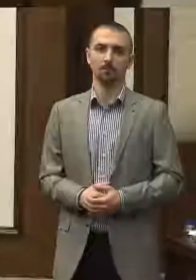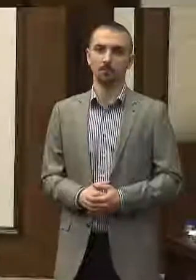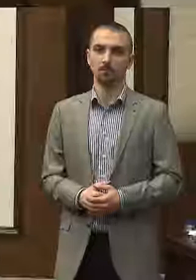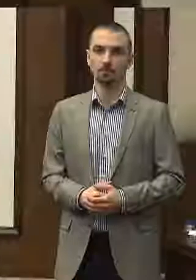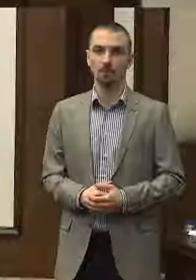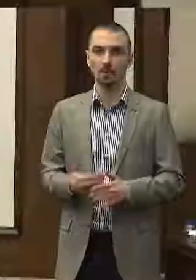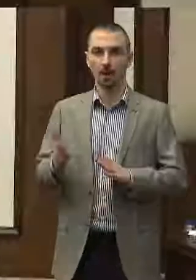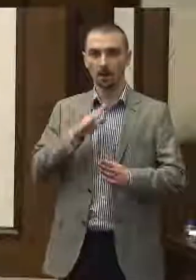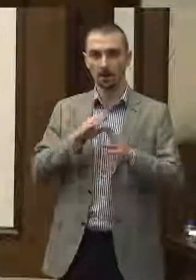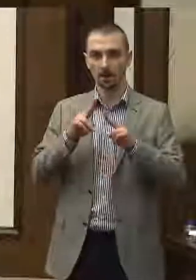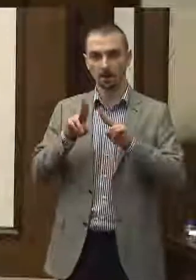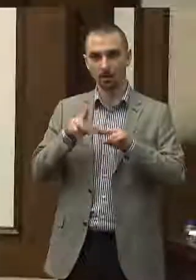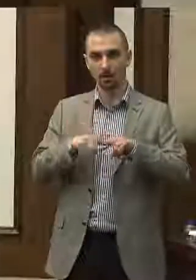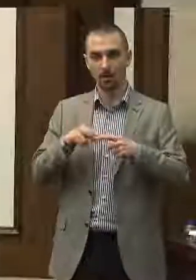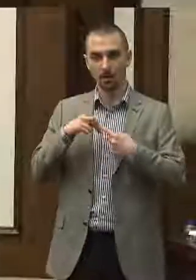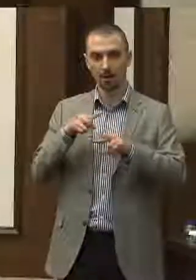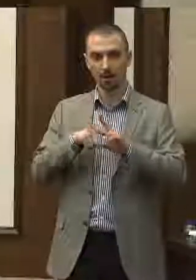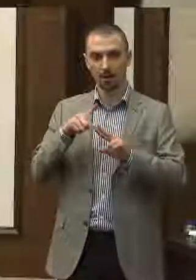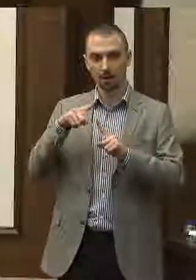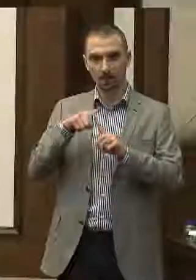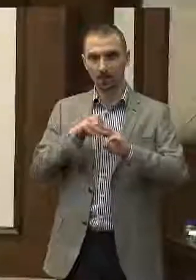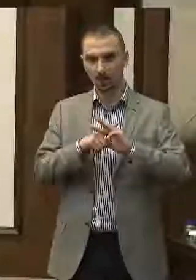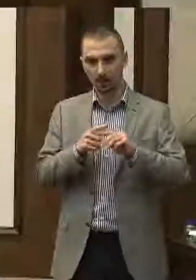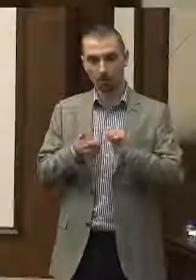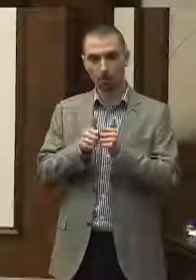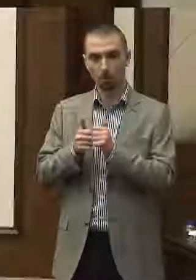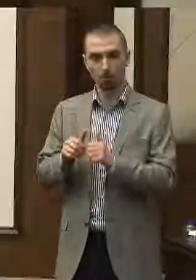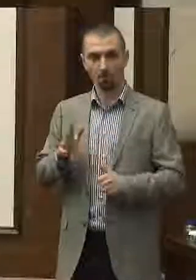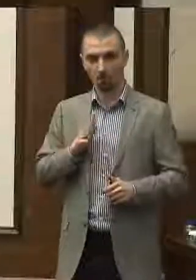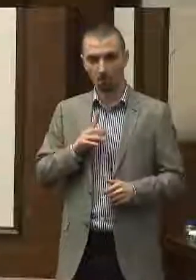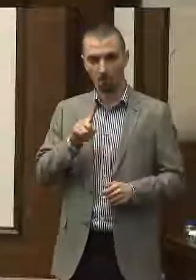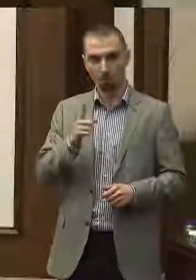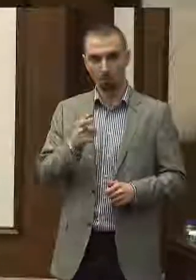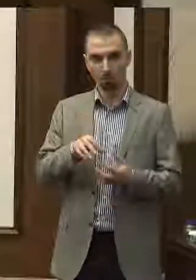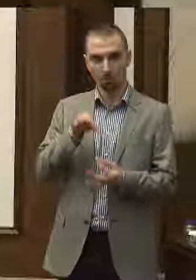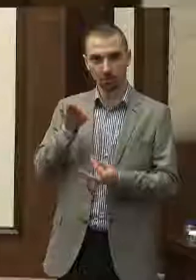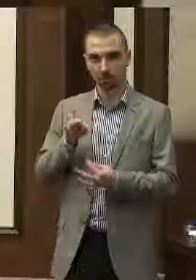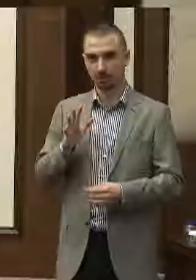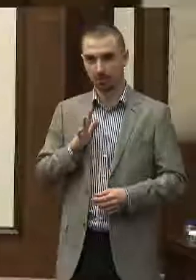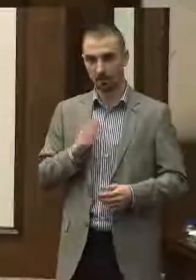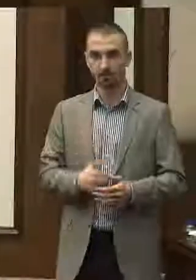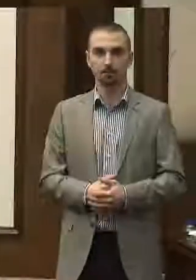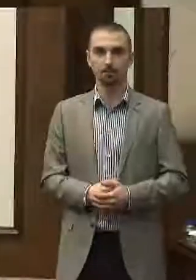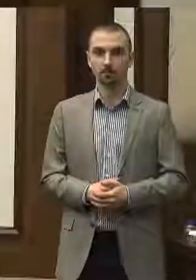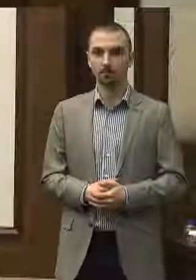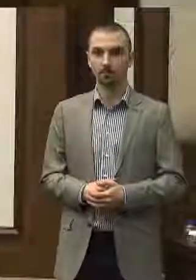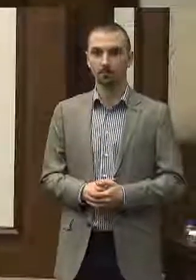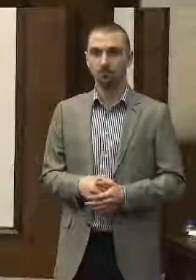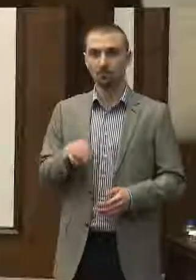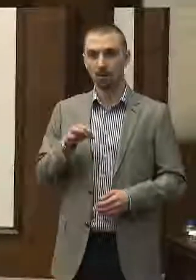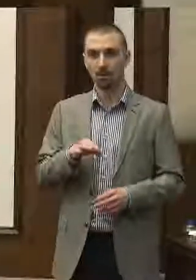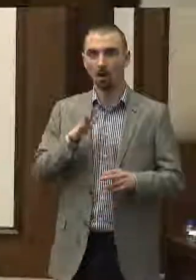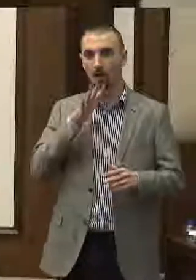Ayrıca karateye bağlı 19 tane sporcumuz var. Karatede 5.